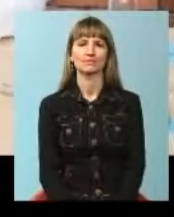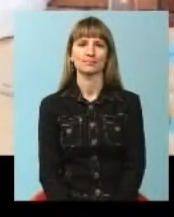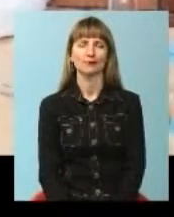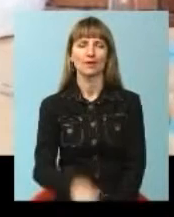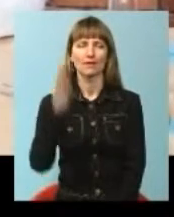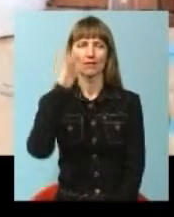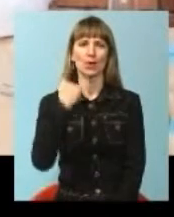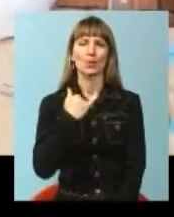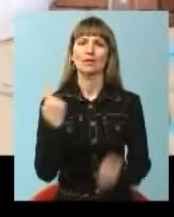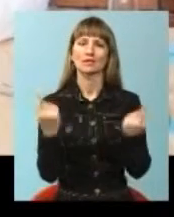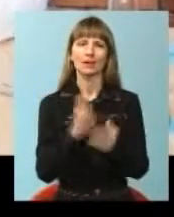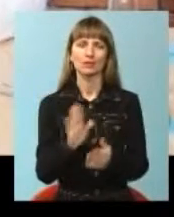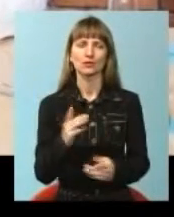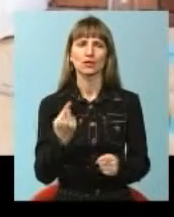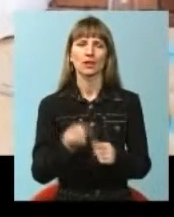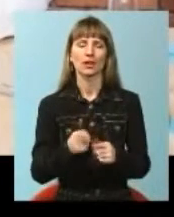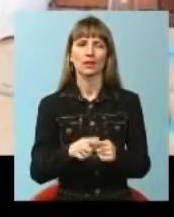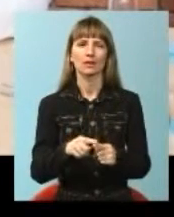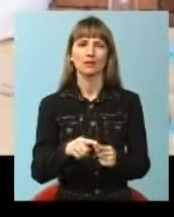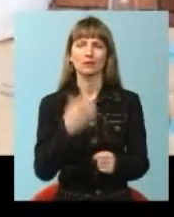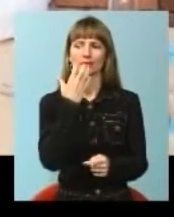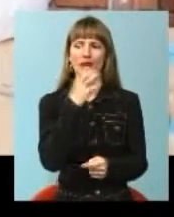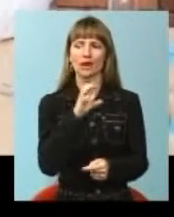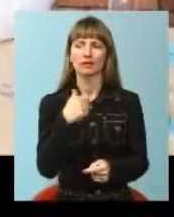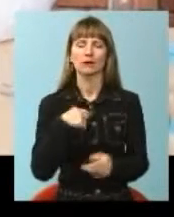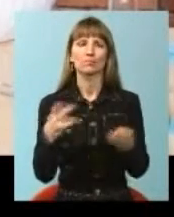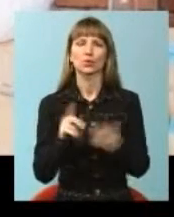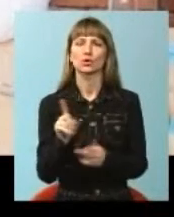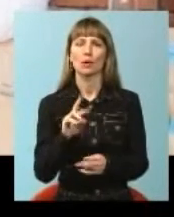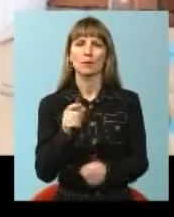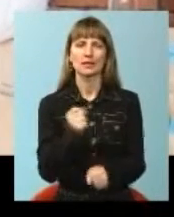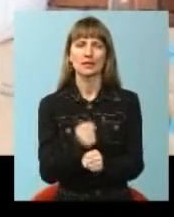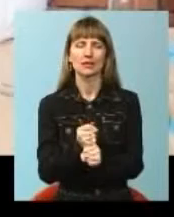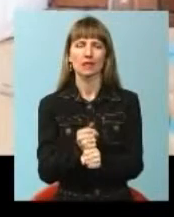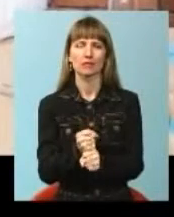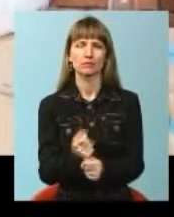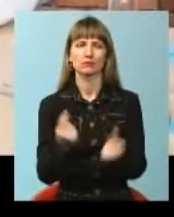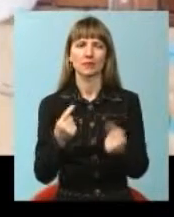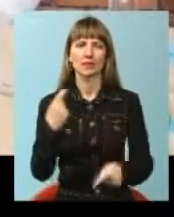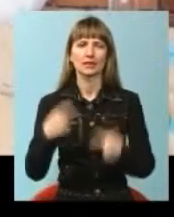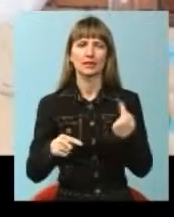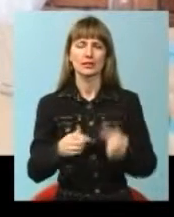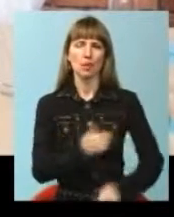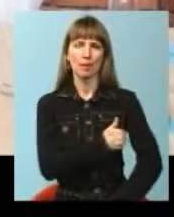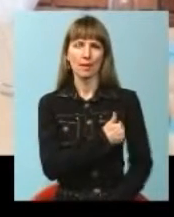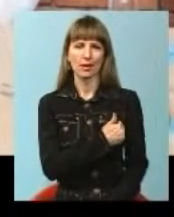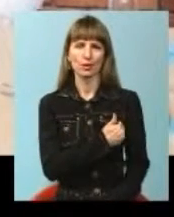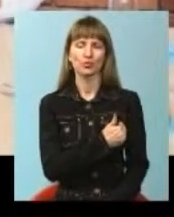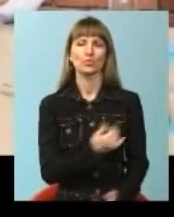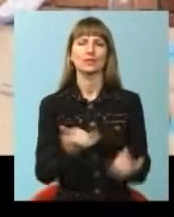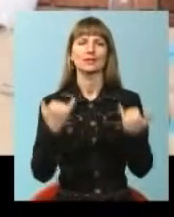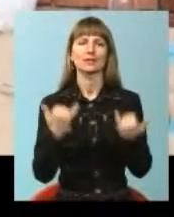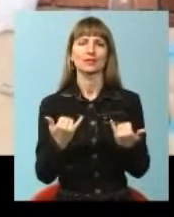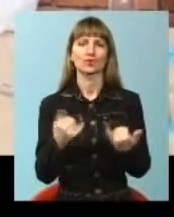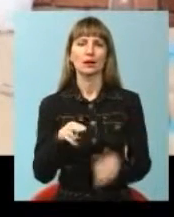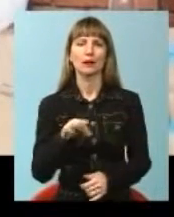Вода у нас незвичайна, це окріп. Він потрібен нам для того, щоб створити максимальну різницю температур. Зараз